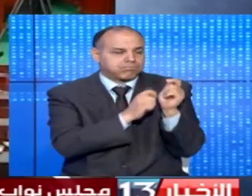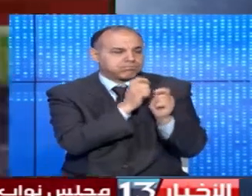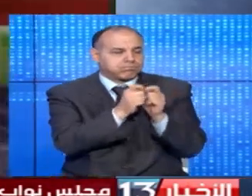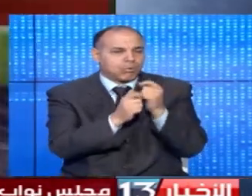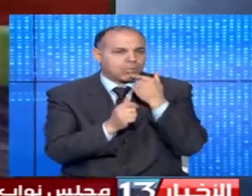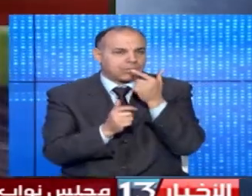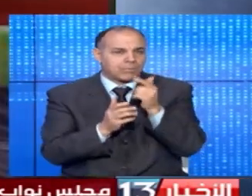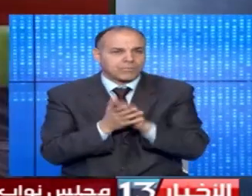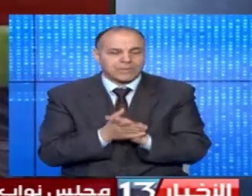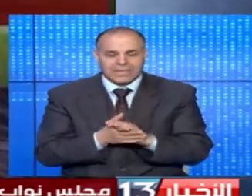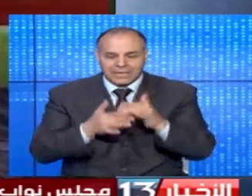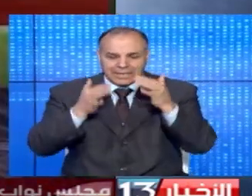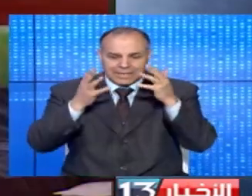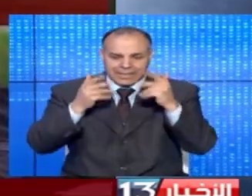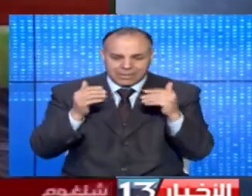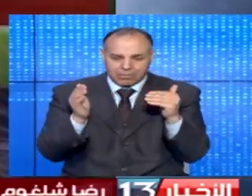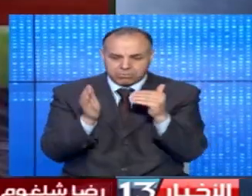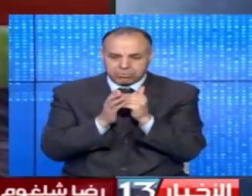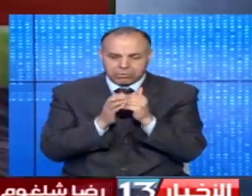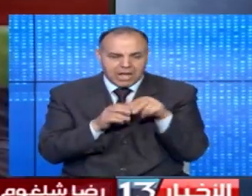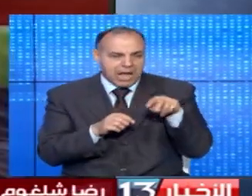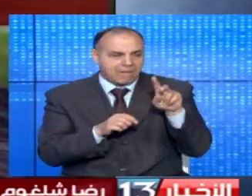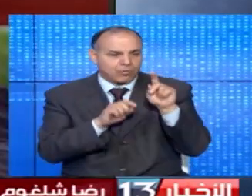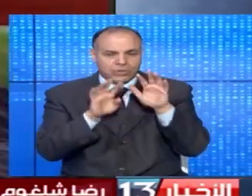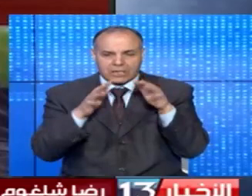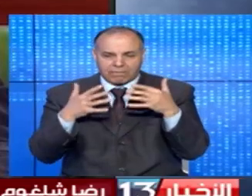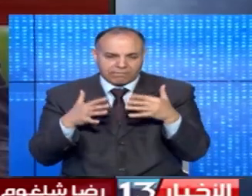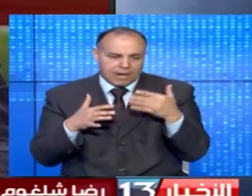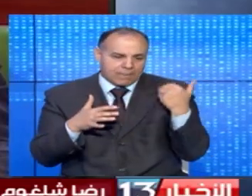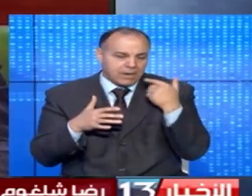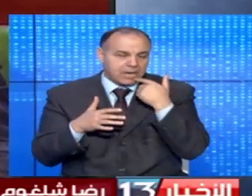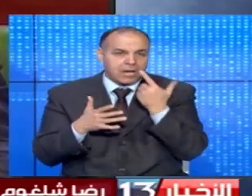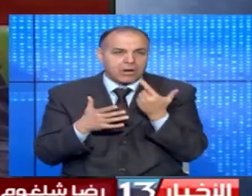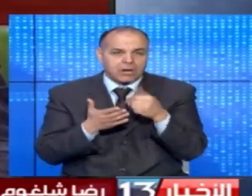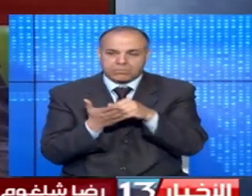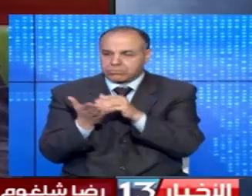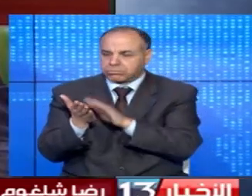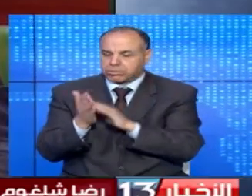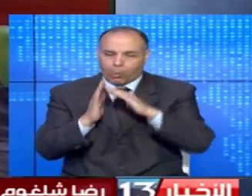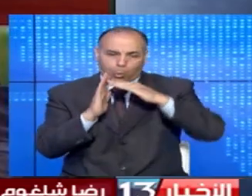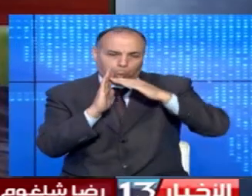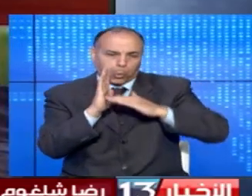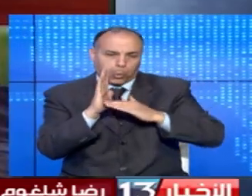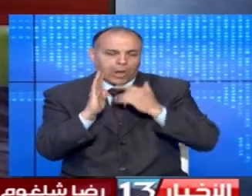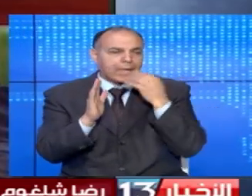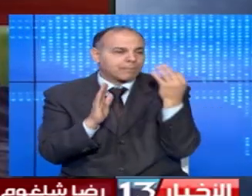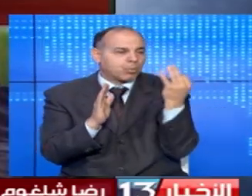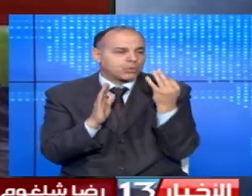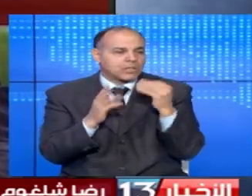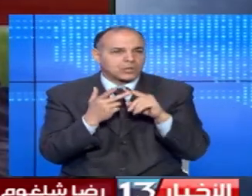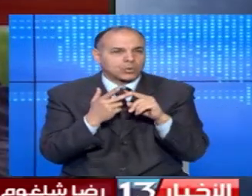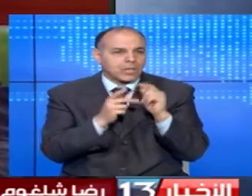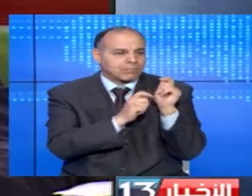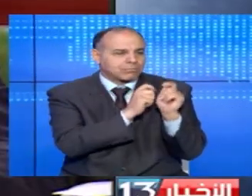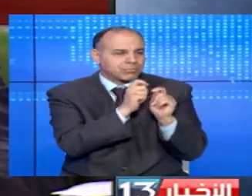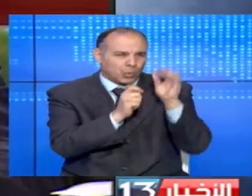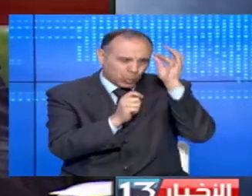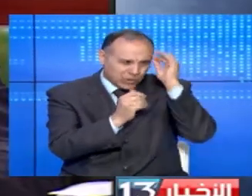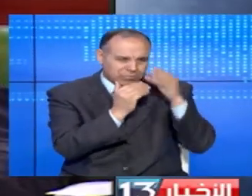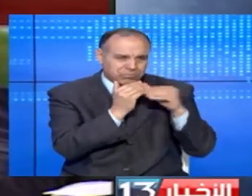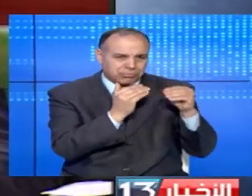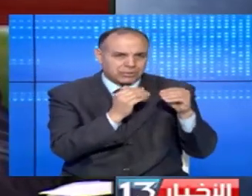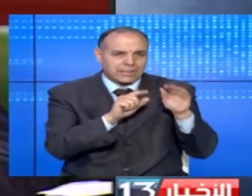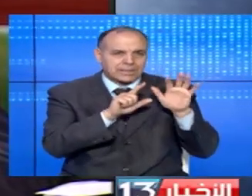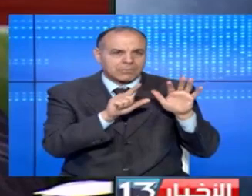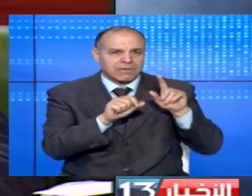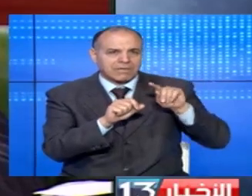النتائج النهائيه سنه 1019 وينص رجل انخفاض في نسبه المديونيه من سبعه